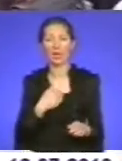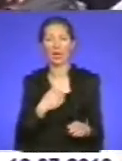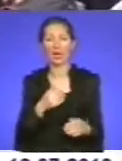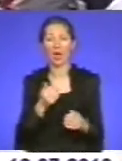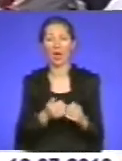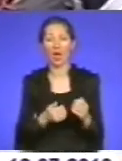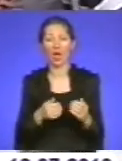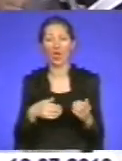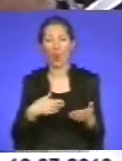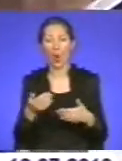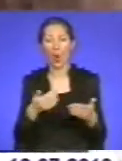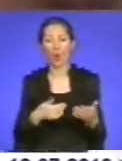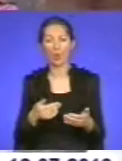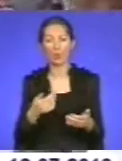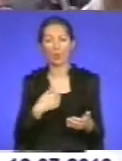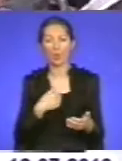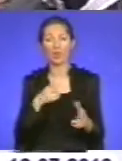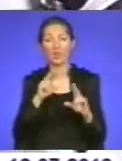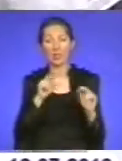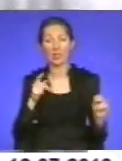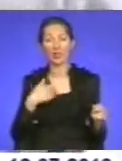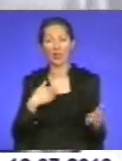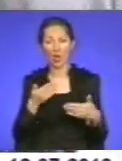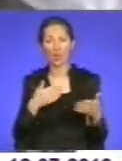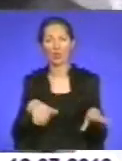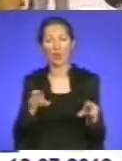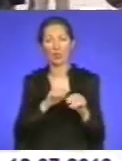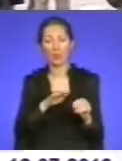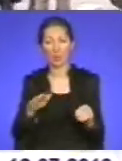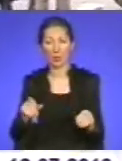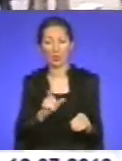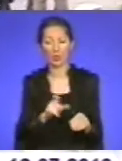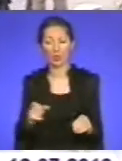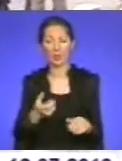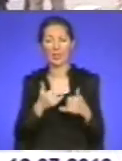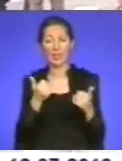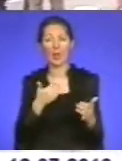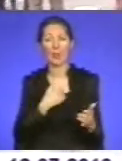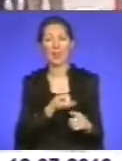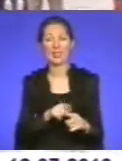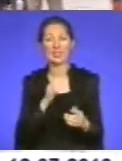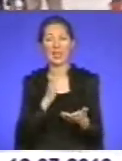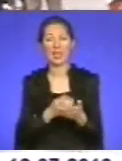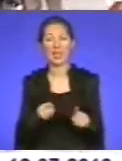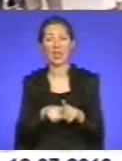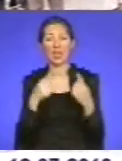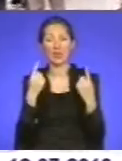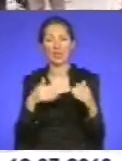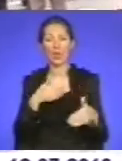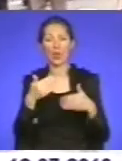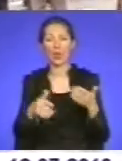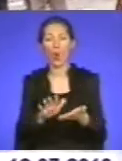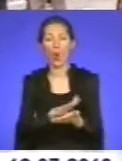що я йду з дітьми і з людьми. Для мене це є такий великий крок